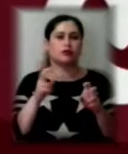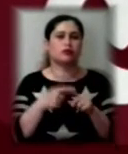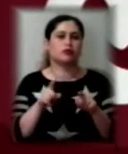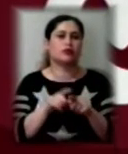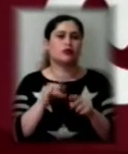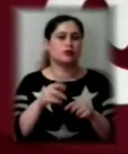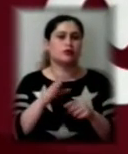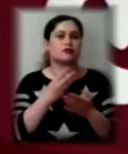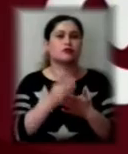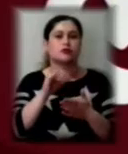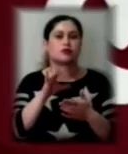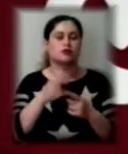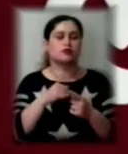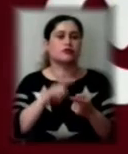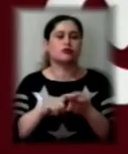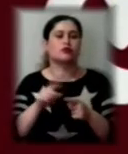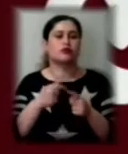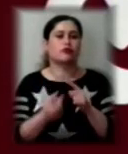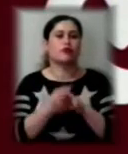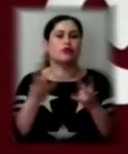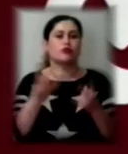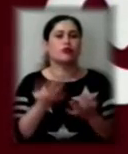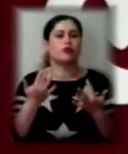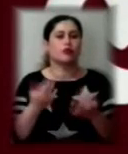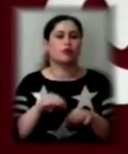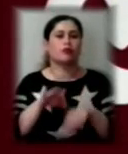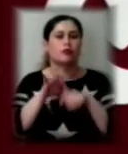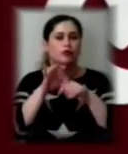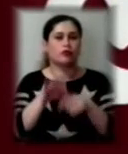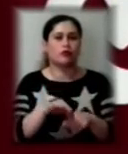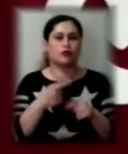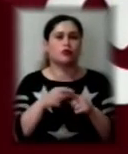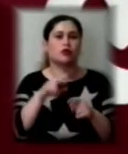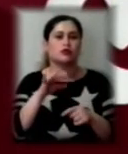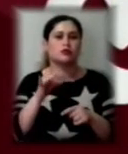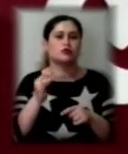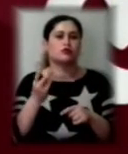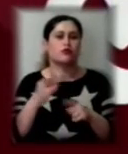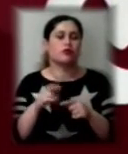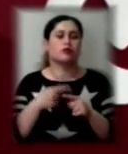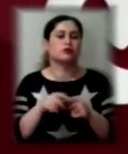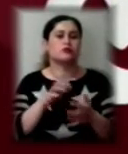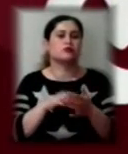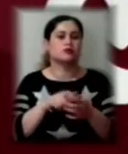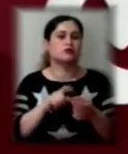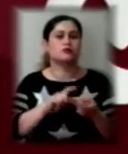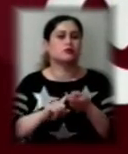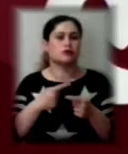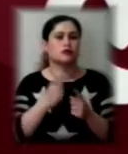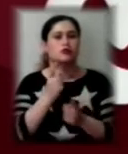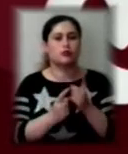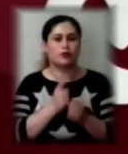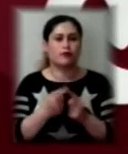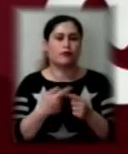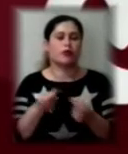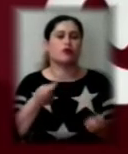У зв'язку з чим виникла потреба щодо проведення ліцензування у зв'язку з цими змінами. І керівник цього